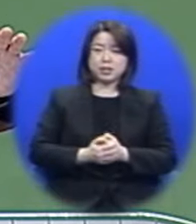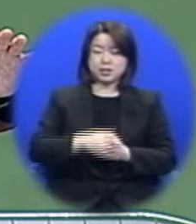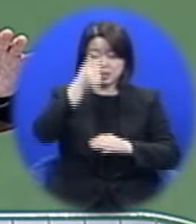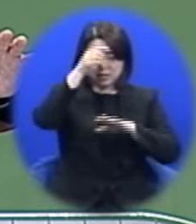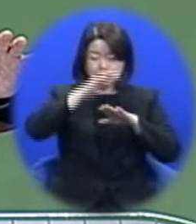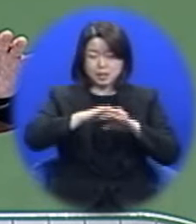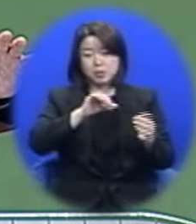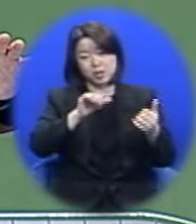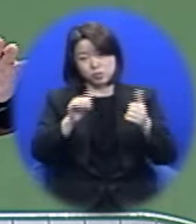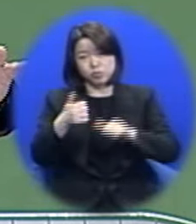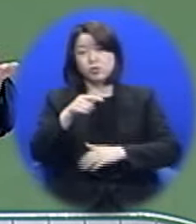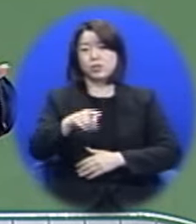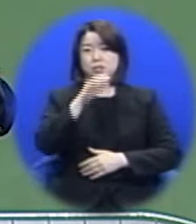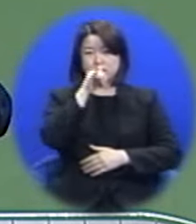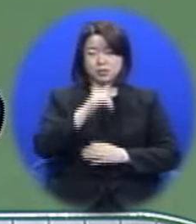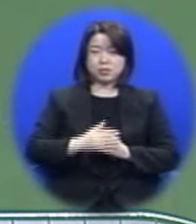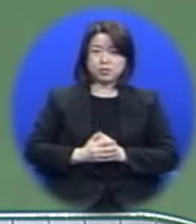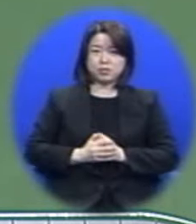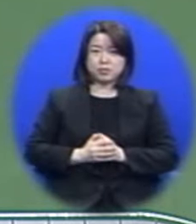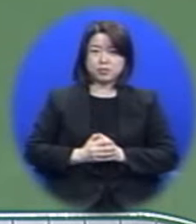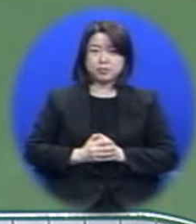있는 거죠.